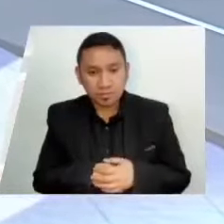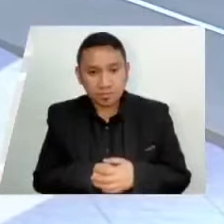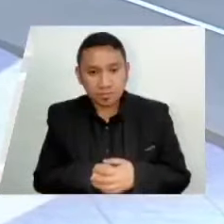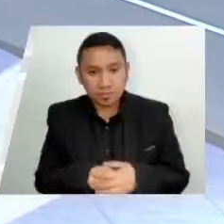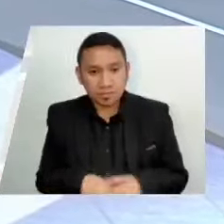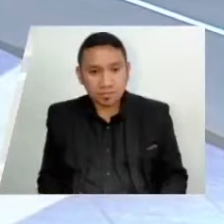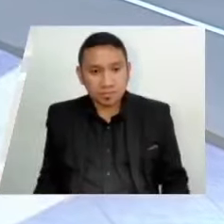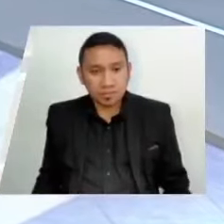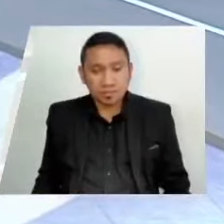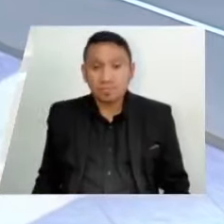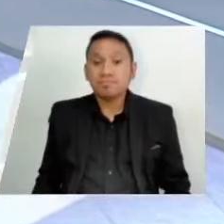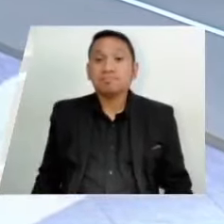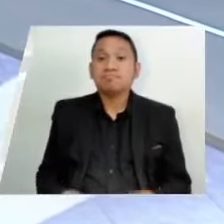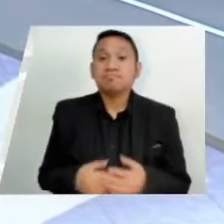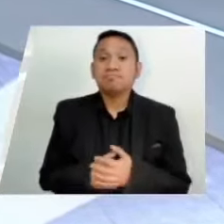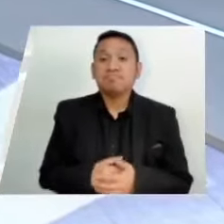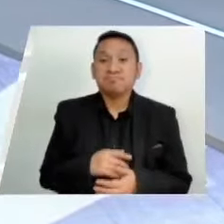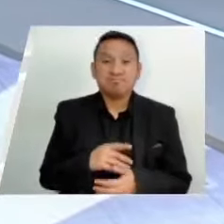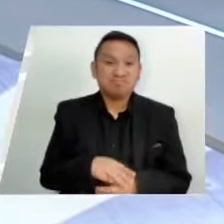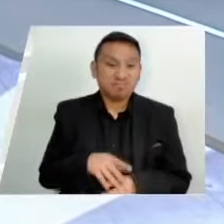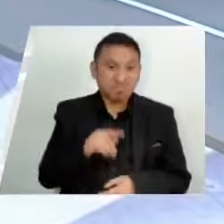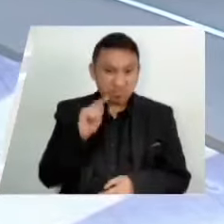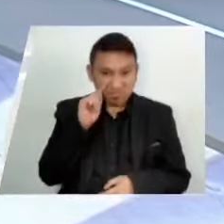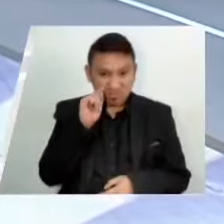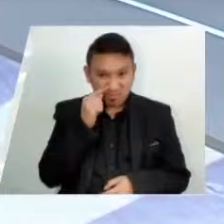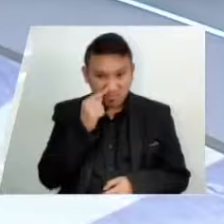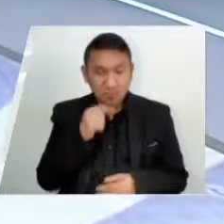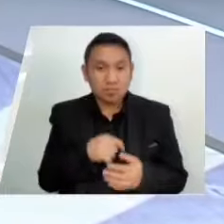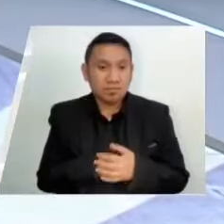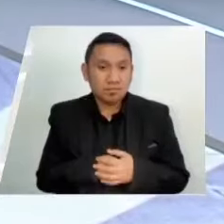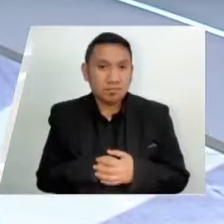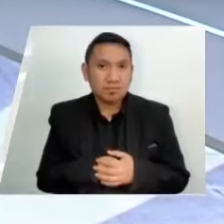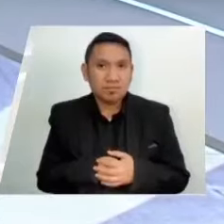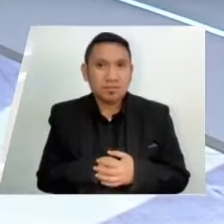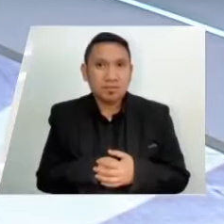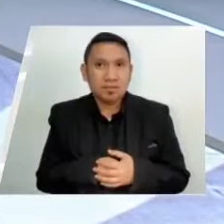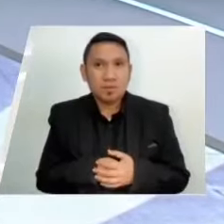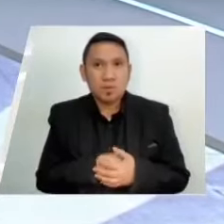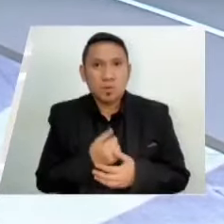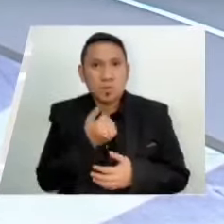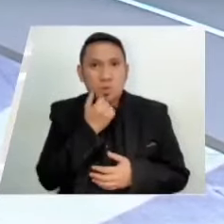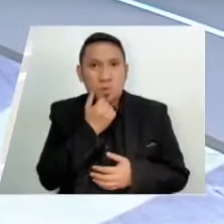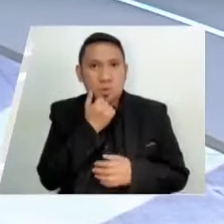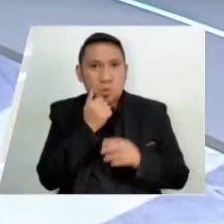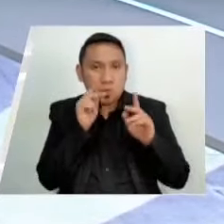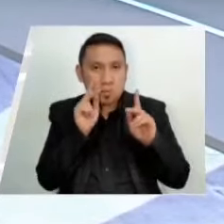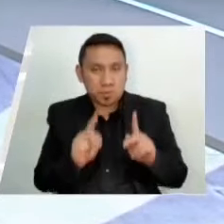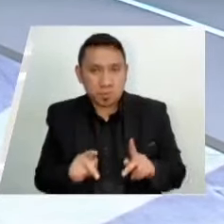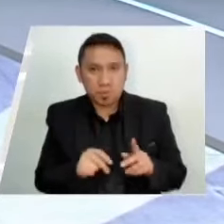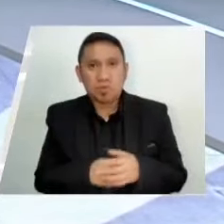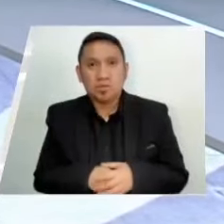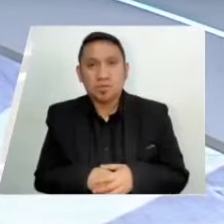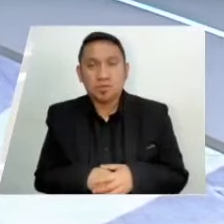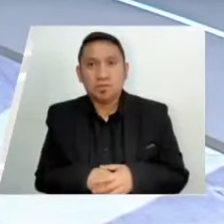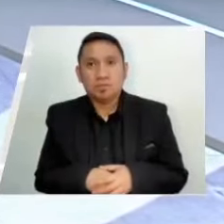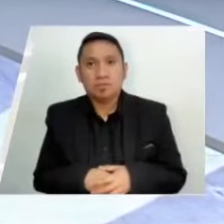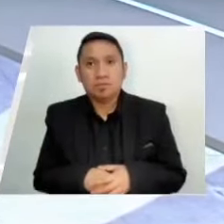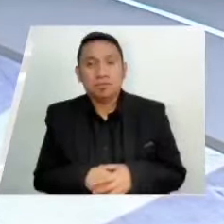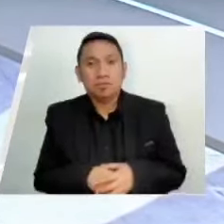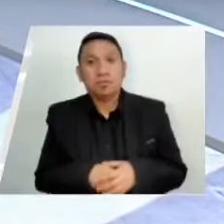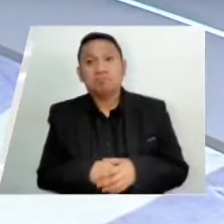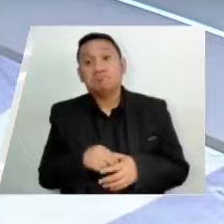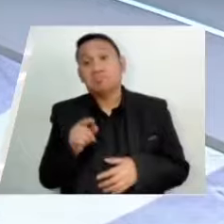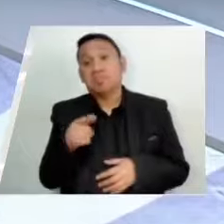Mga kapuso, sawang-sawa na ba kayong ma-fall sa maling tao? Ba't ka nakatingin sa akin? Ang ilang babae sa China,